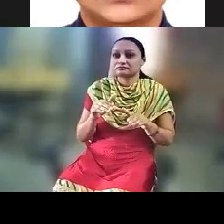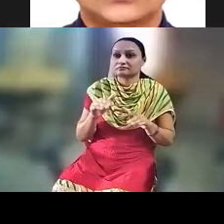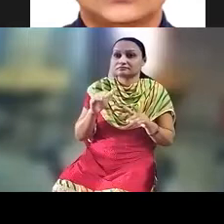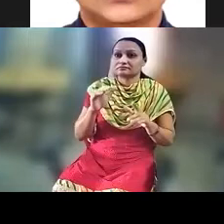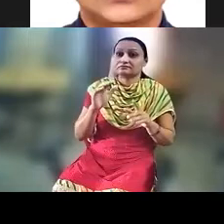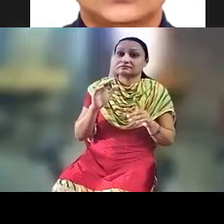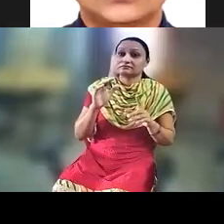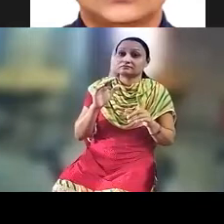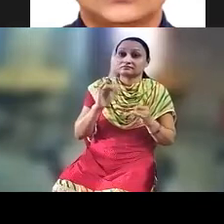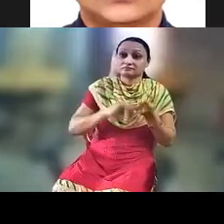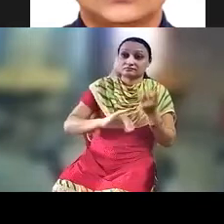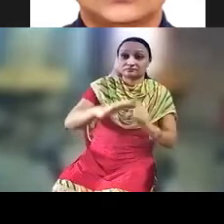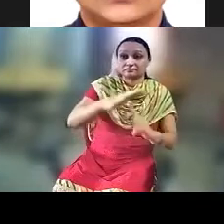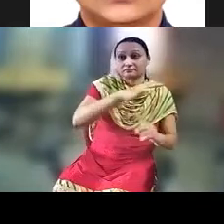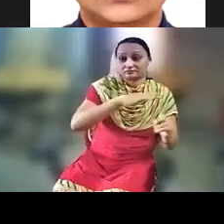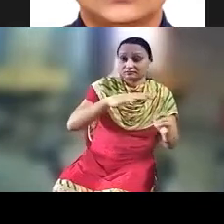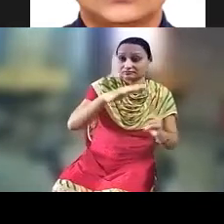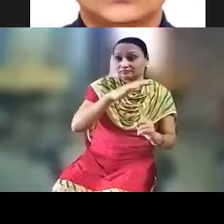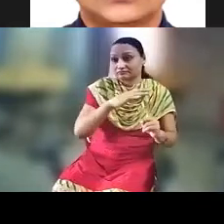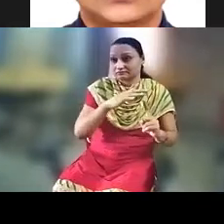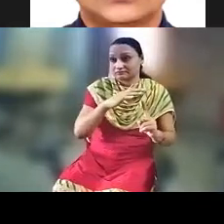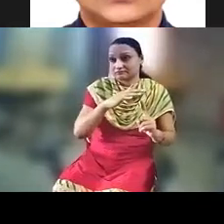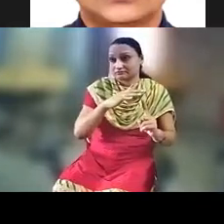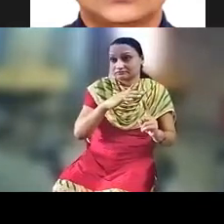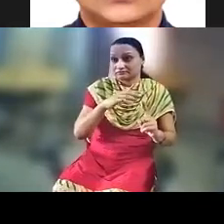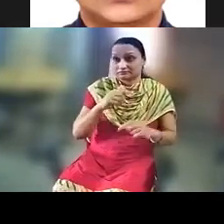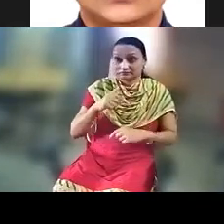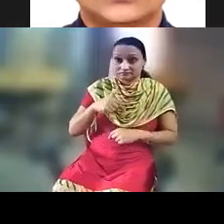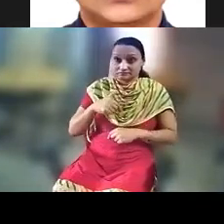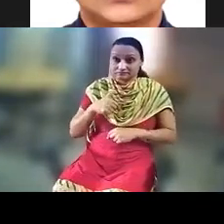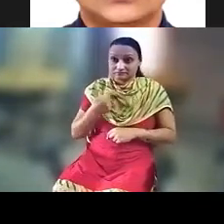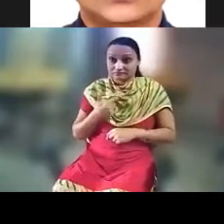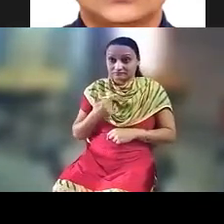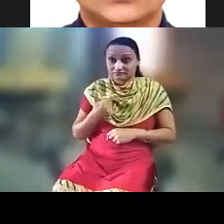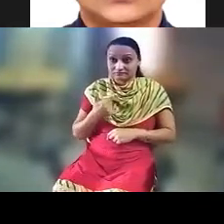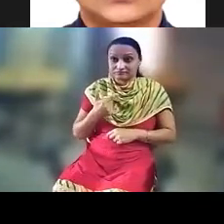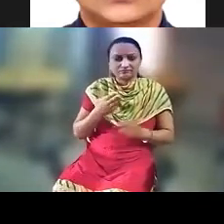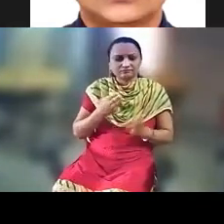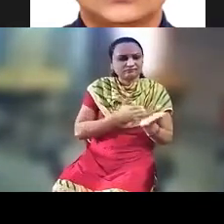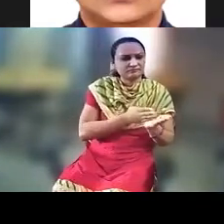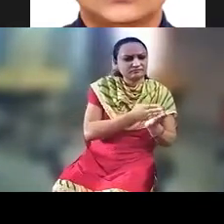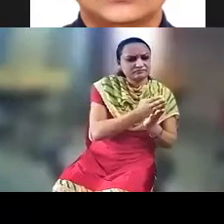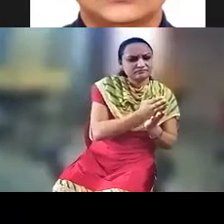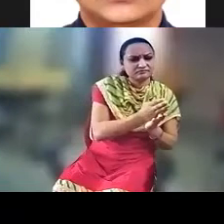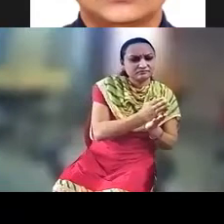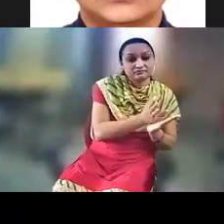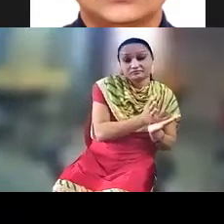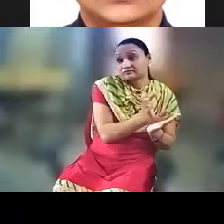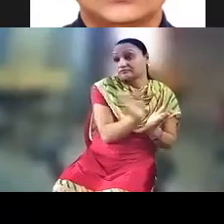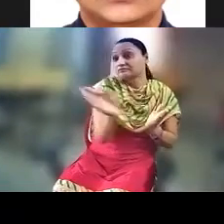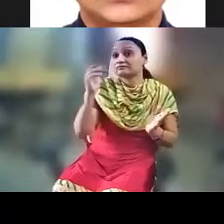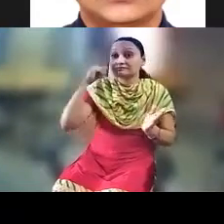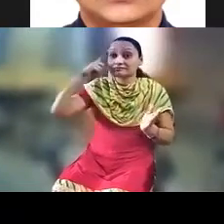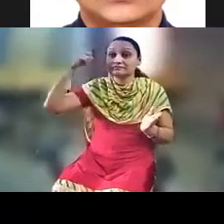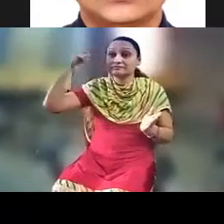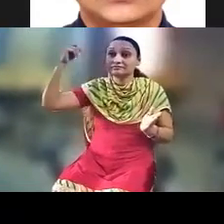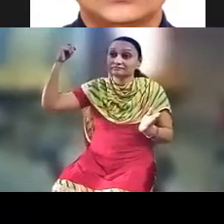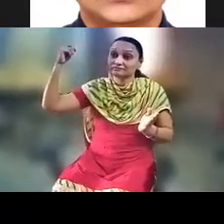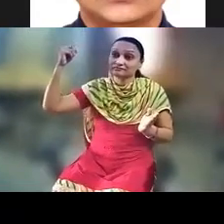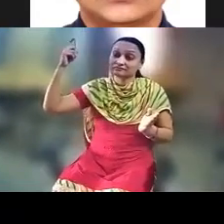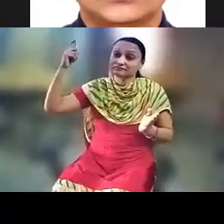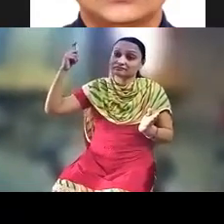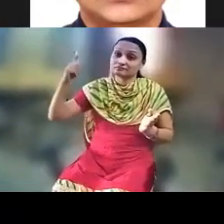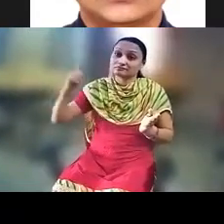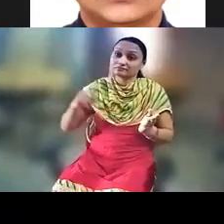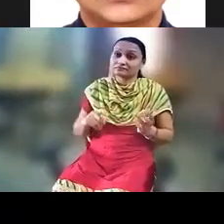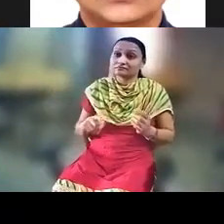लिए कुछ अपने रूटीन से निकल के किया, और उस सब से उनको